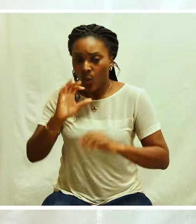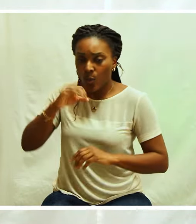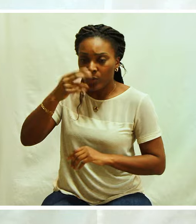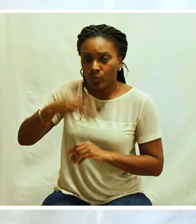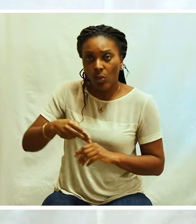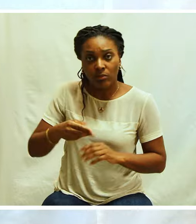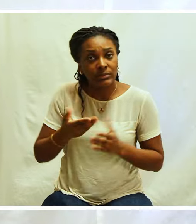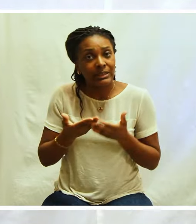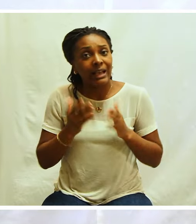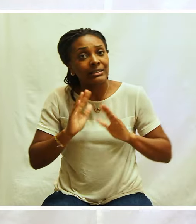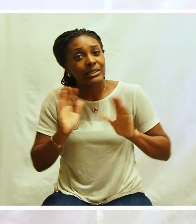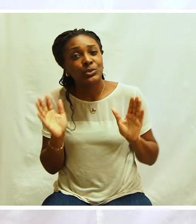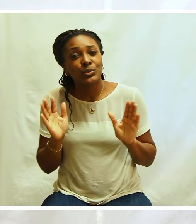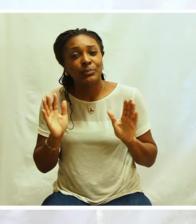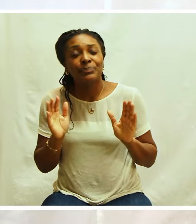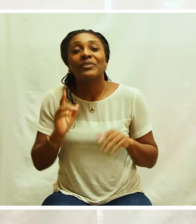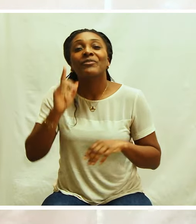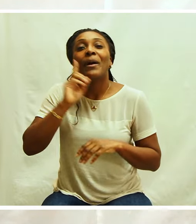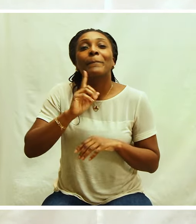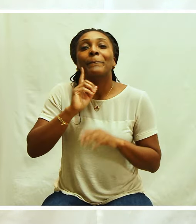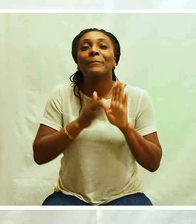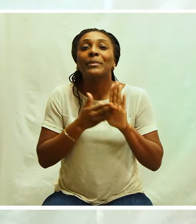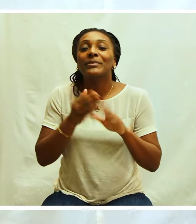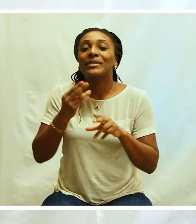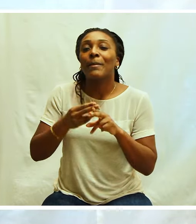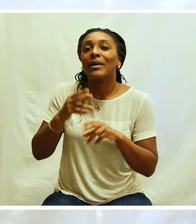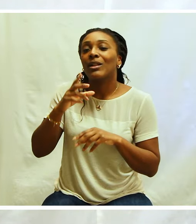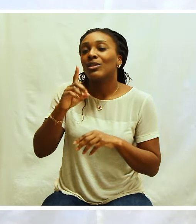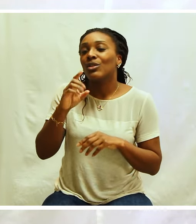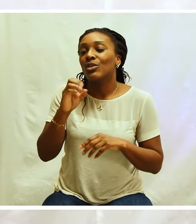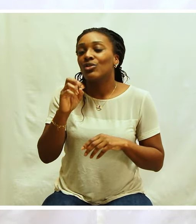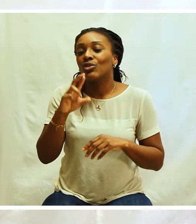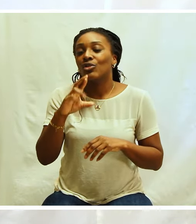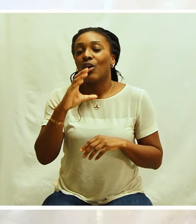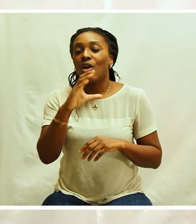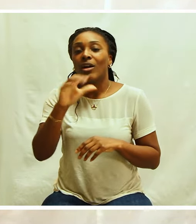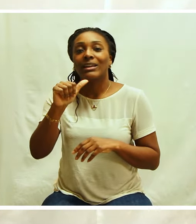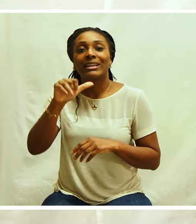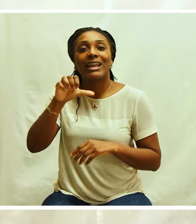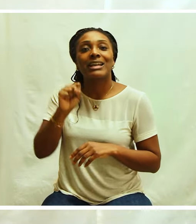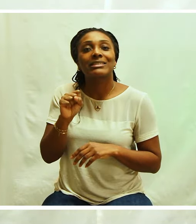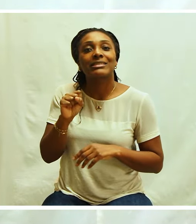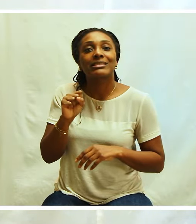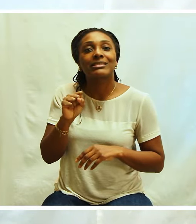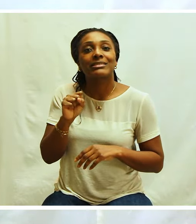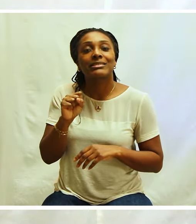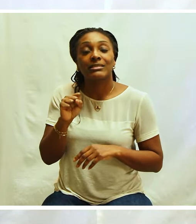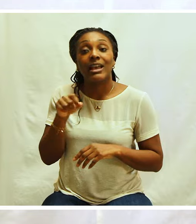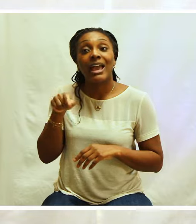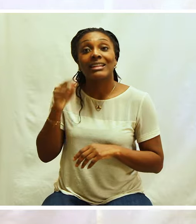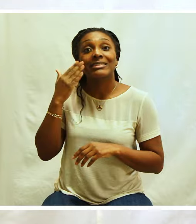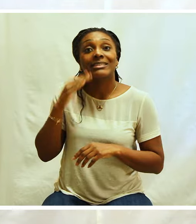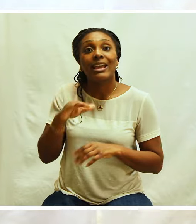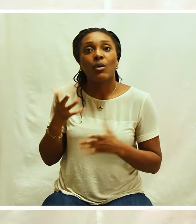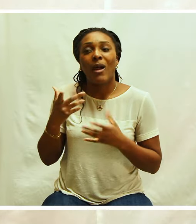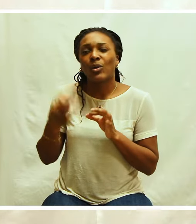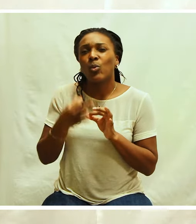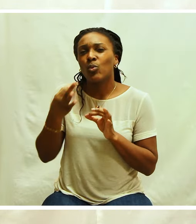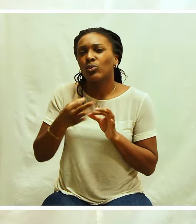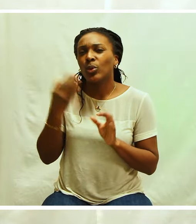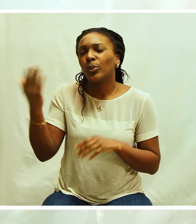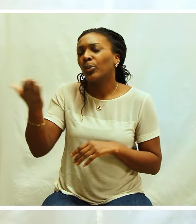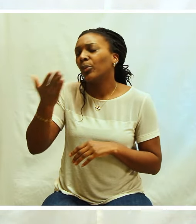On voit dans les Écritures, Dorcas, qui ne va pas hésiter à mettre en œuvre ce qu'elle savait faire, c'est-à-dire c'était une